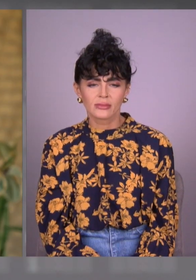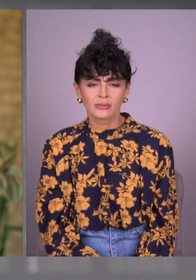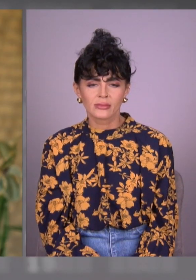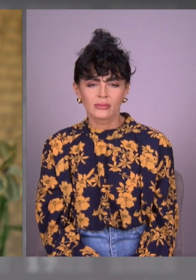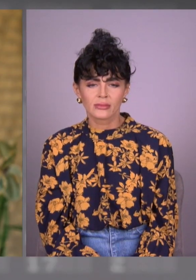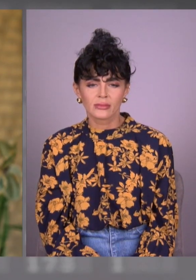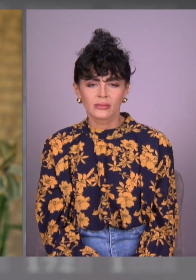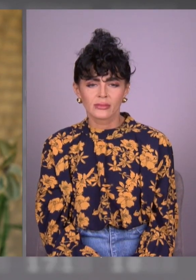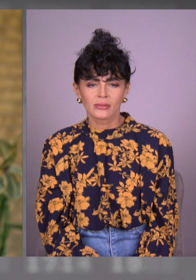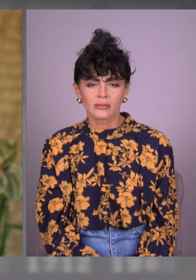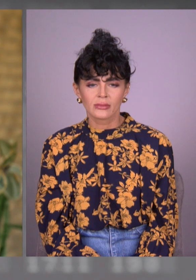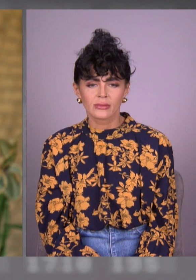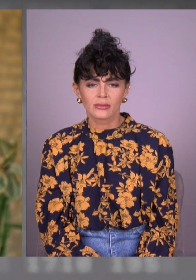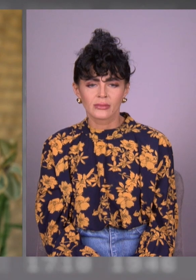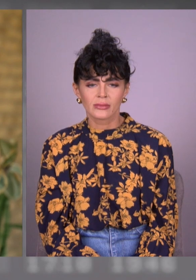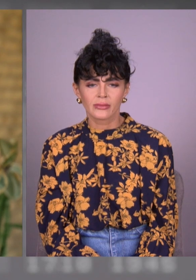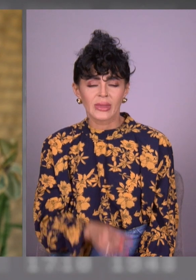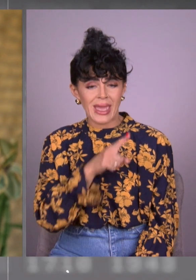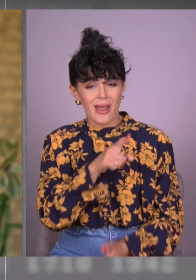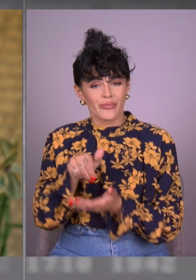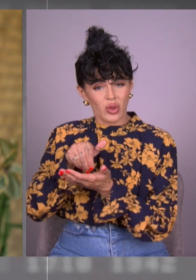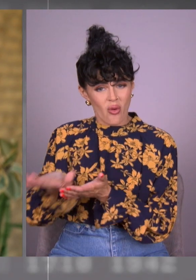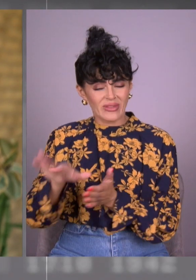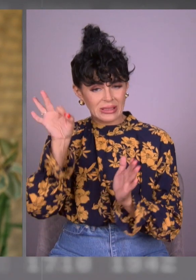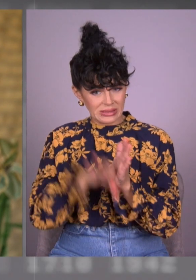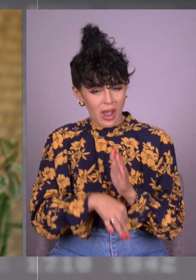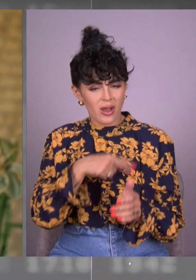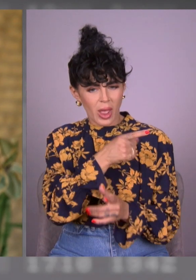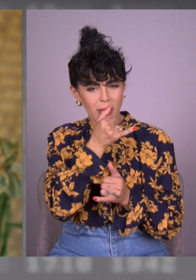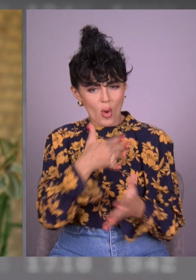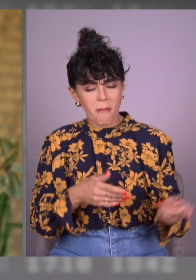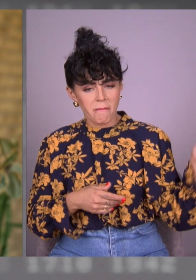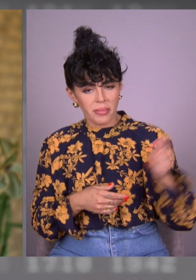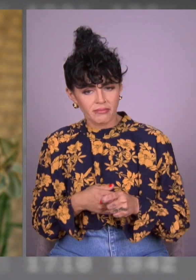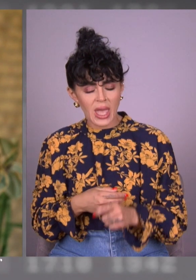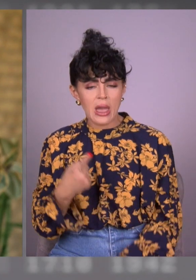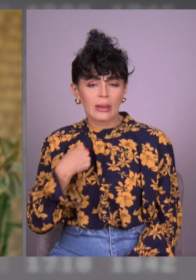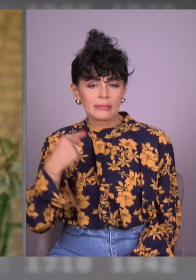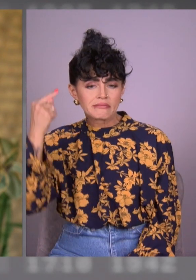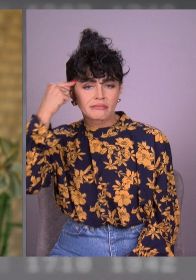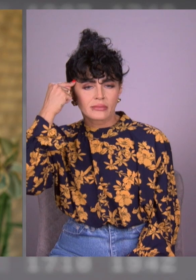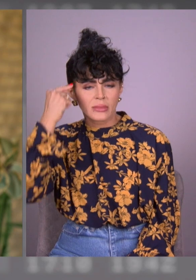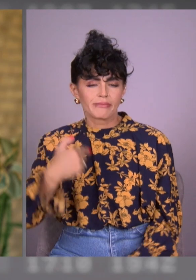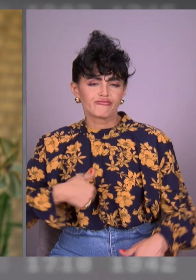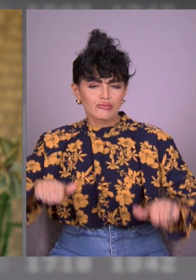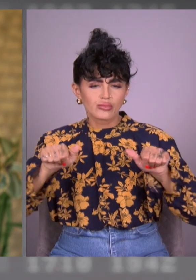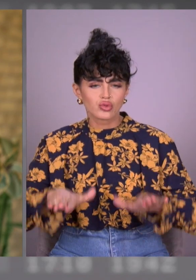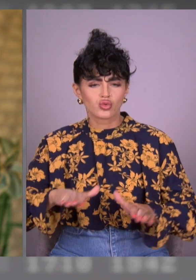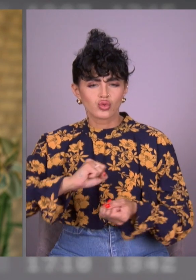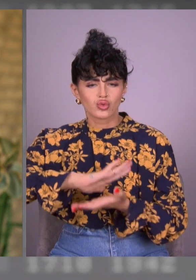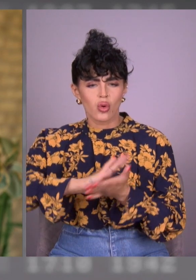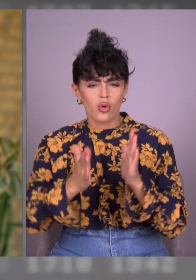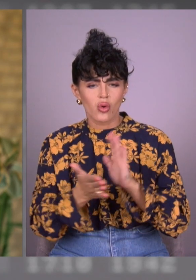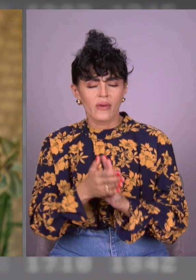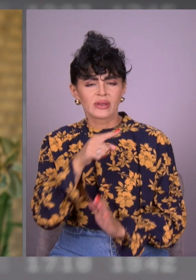Так як і він відмовив Лілії відразу, то мені довелося домовлятися, щоб він